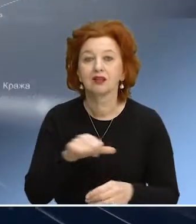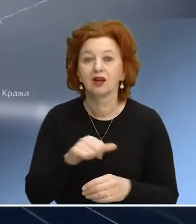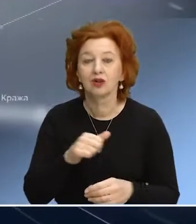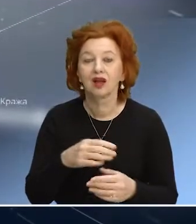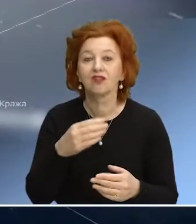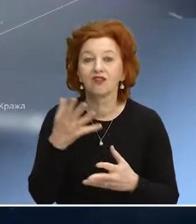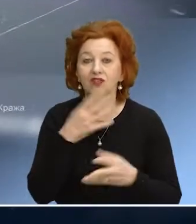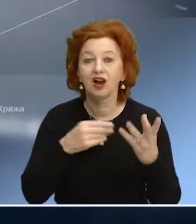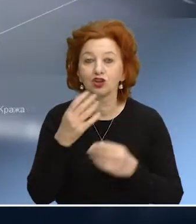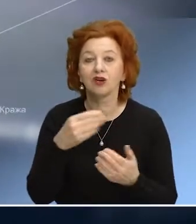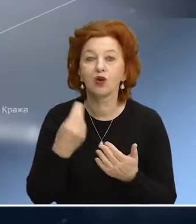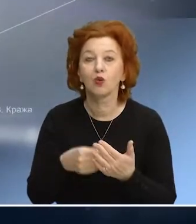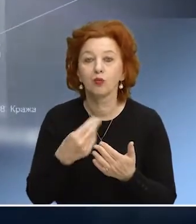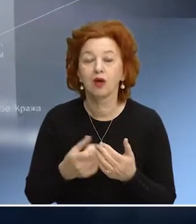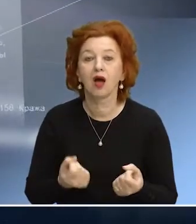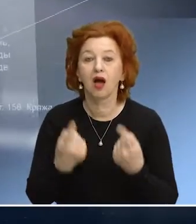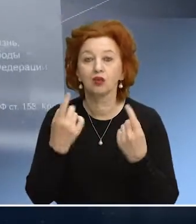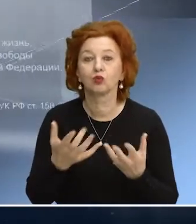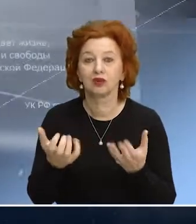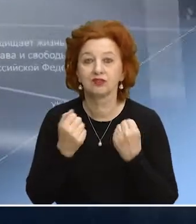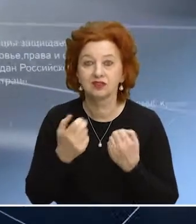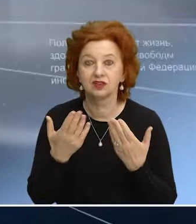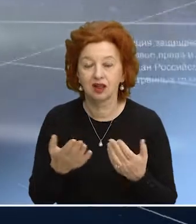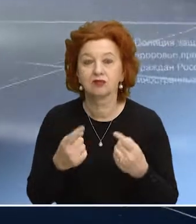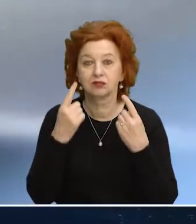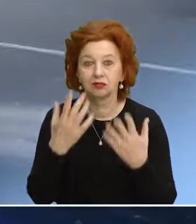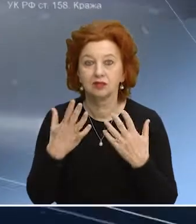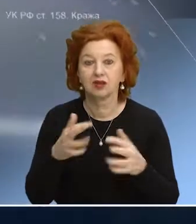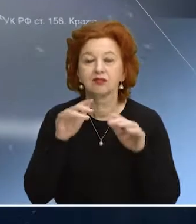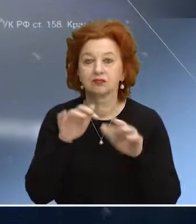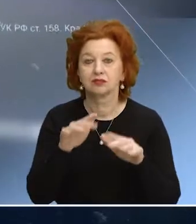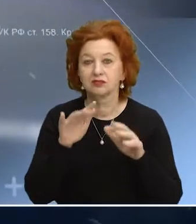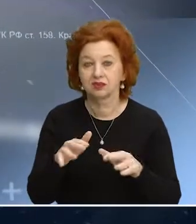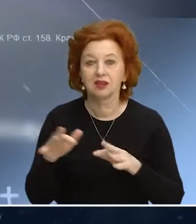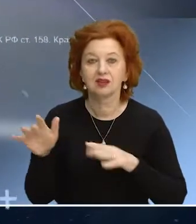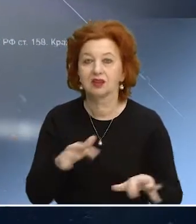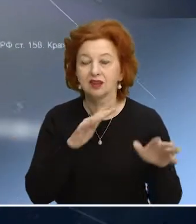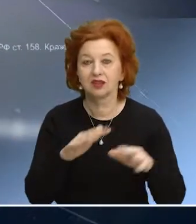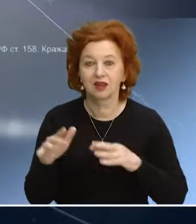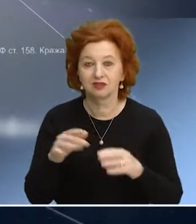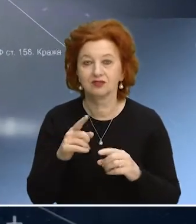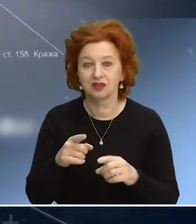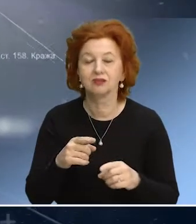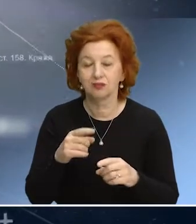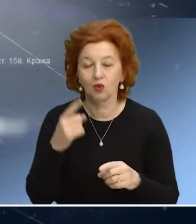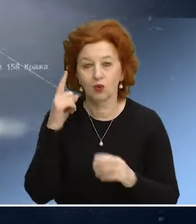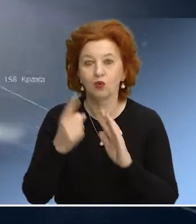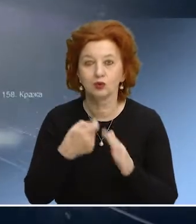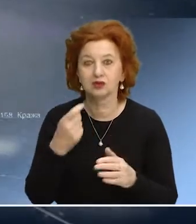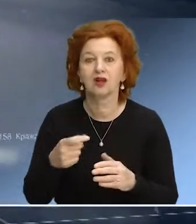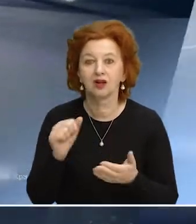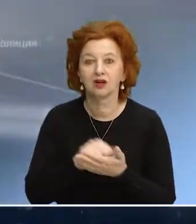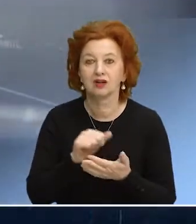и фальшивые денежные купюры. Откуда он взял запрещенные вещества и для какой цели хранил их и поддельные деньги,